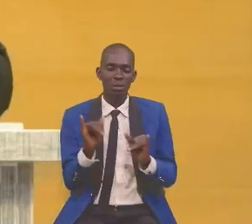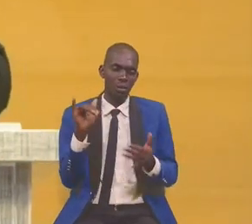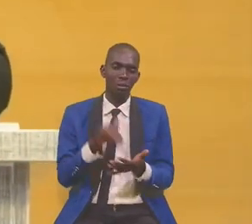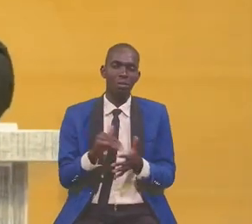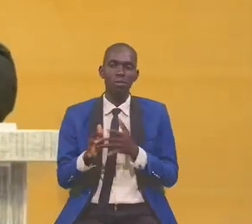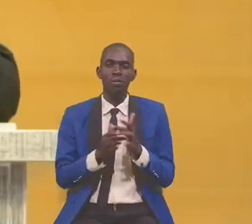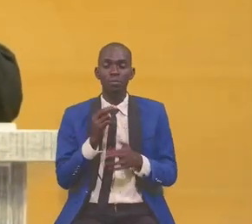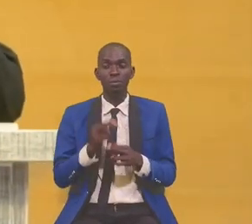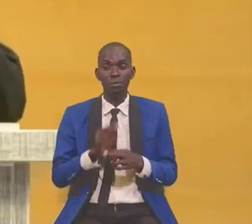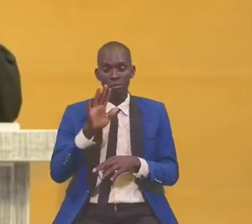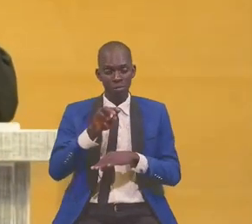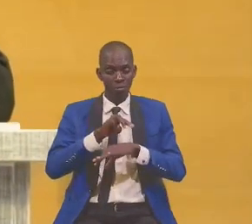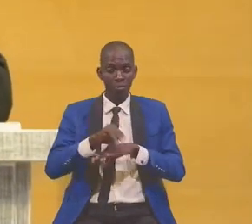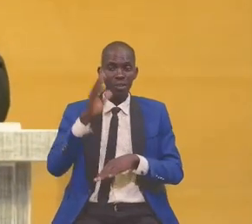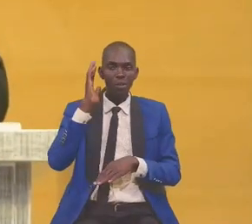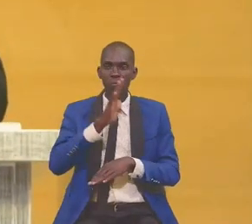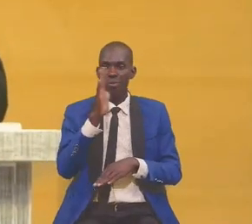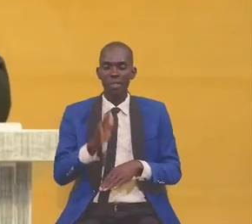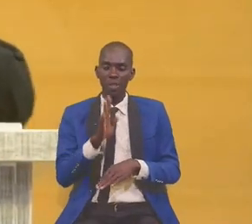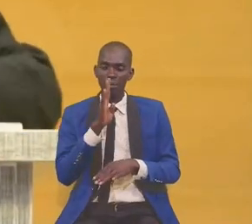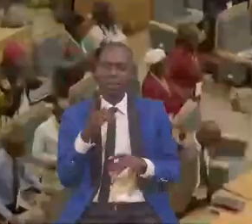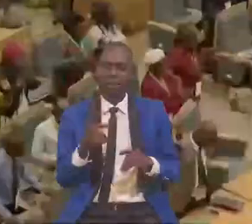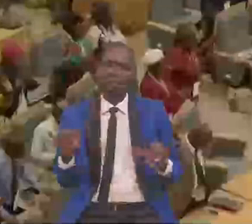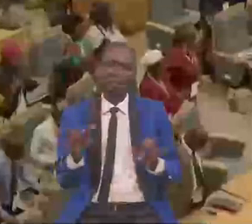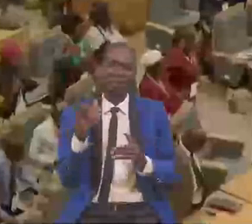Ton ministère ne sera plus jamais le même.